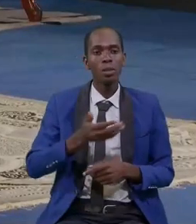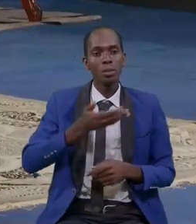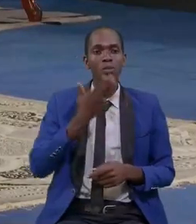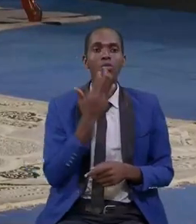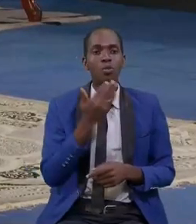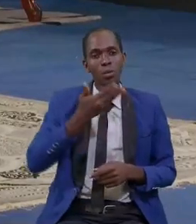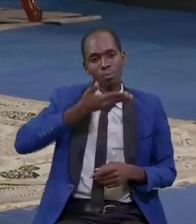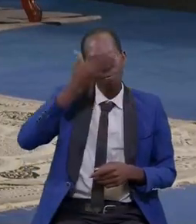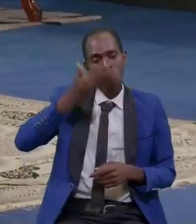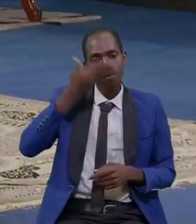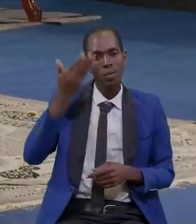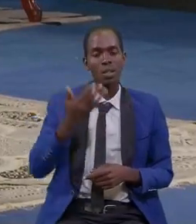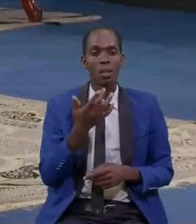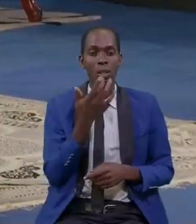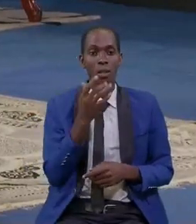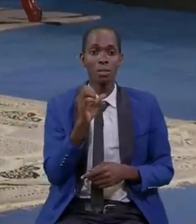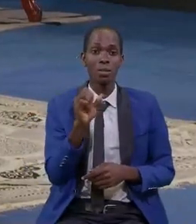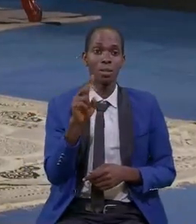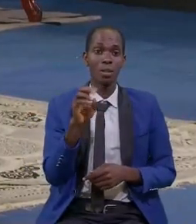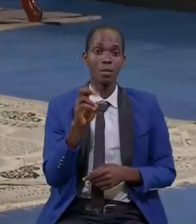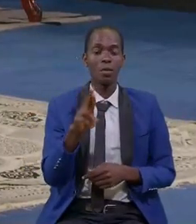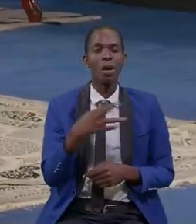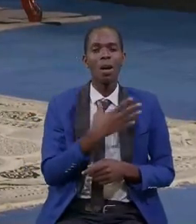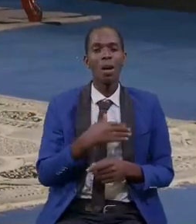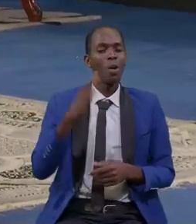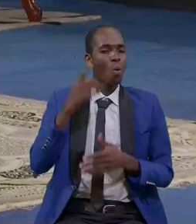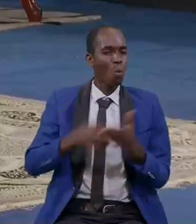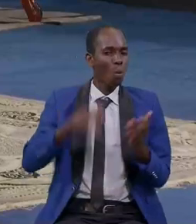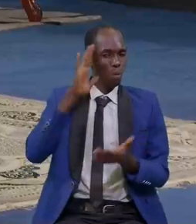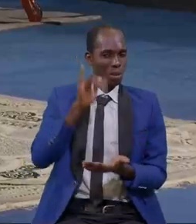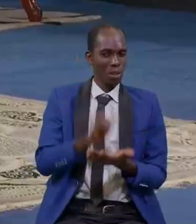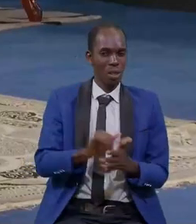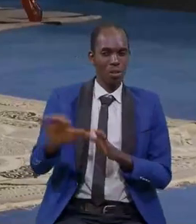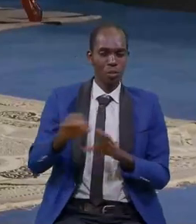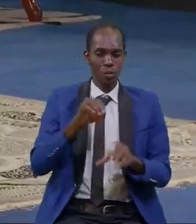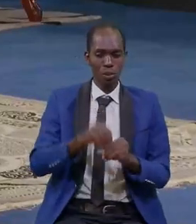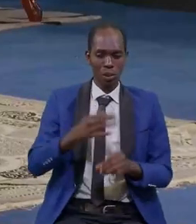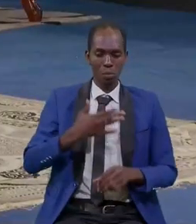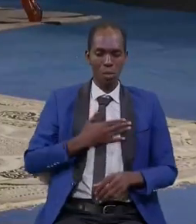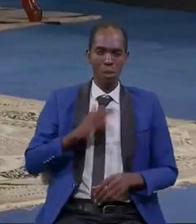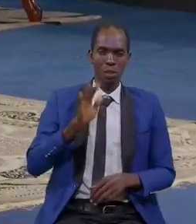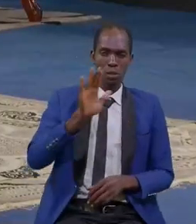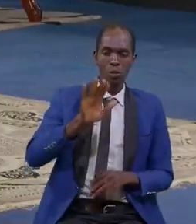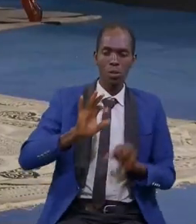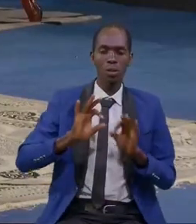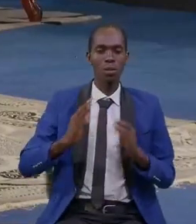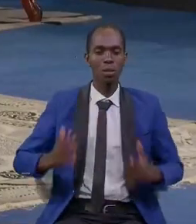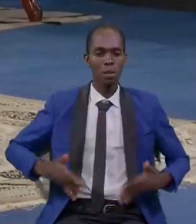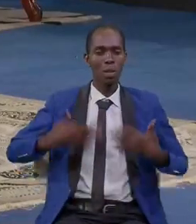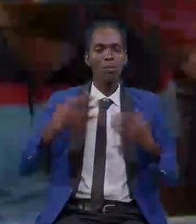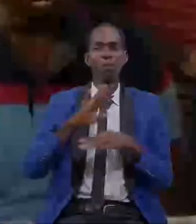Et qu'est-ce que cela fait dans ta vie, dans ma vie, dans la vie du croyant, dans la vie de